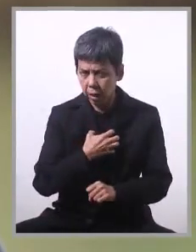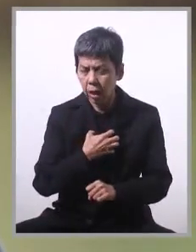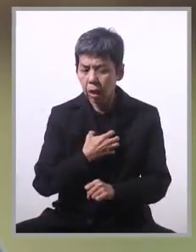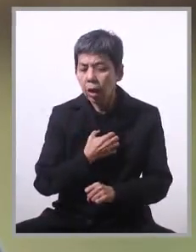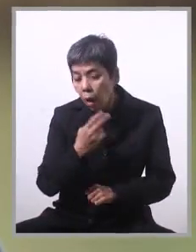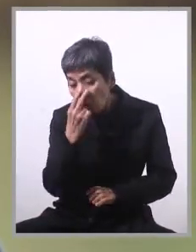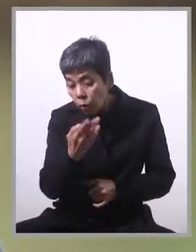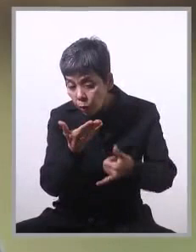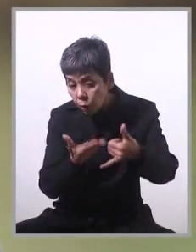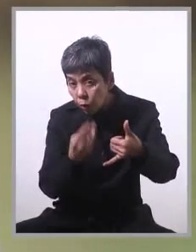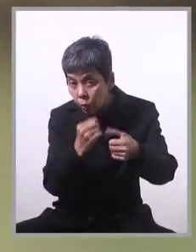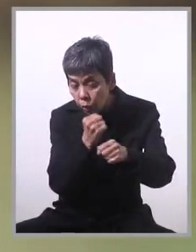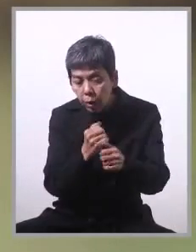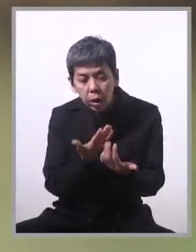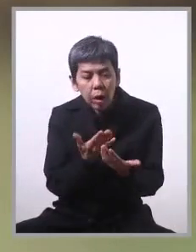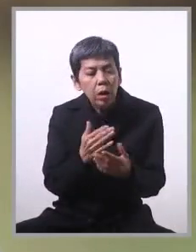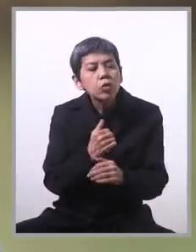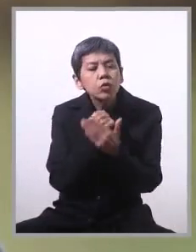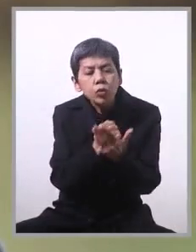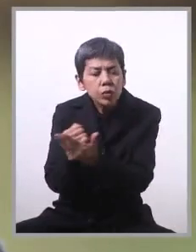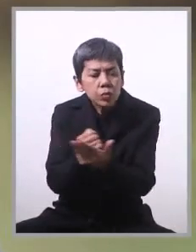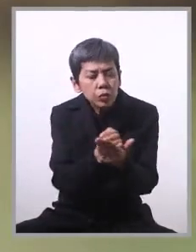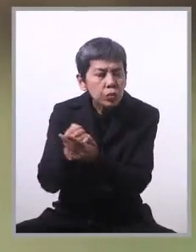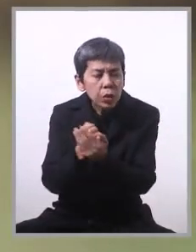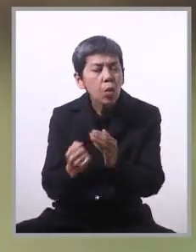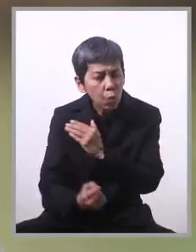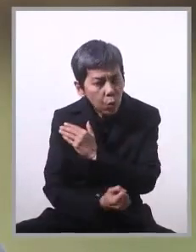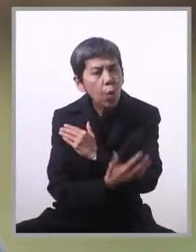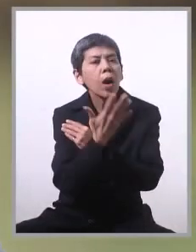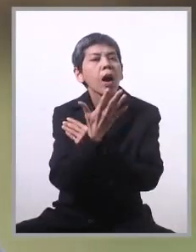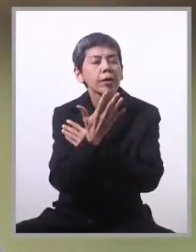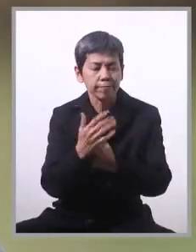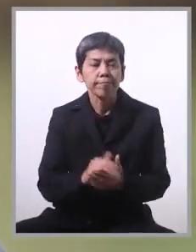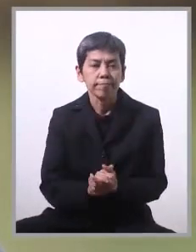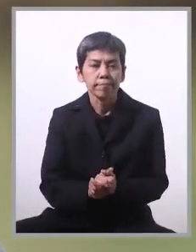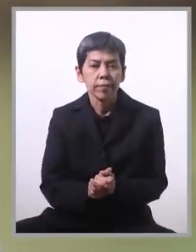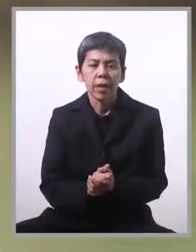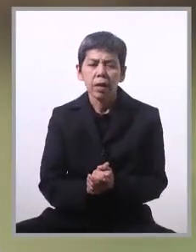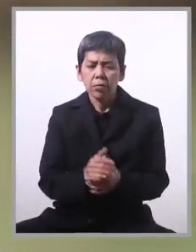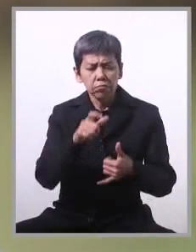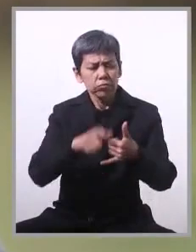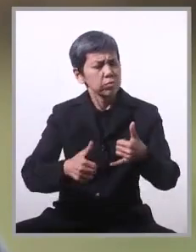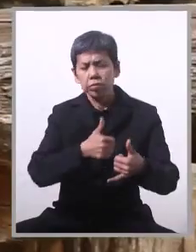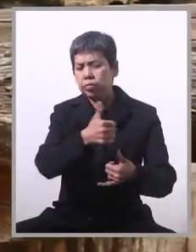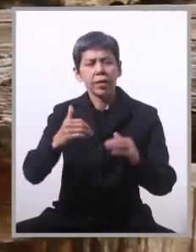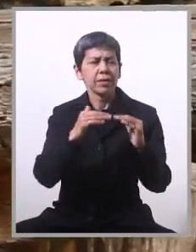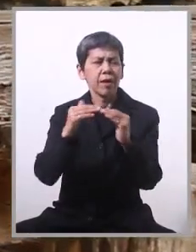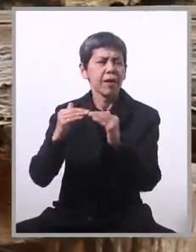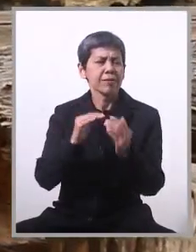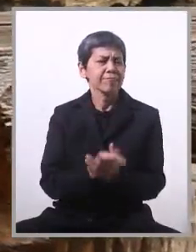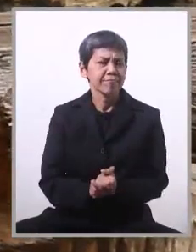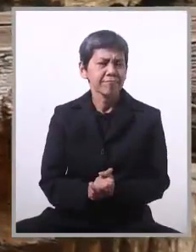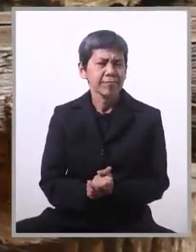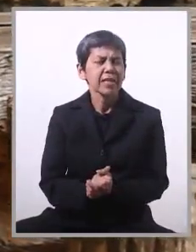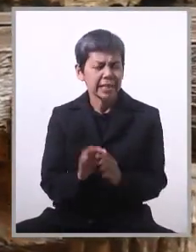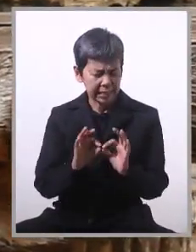ให้ดูแลซึ่งกันและกันให้โอกาสกันบ้างเขาก็ไม่ด้อยกว่าคนอื่นครับ ท้ายแล้วอันนี้